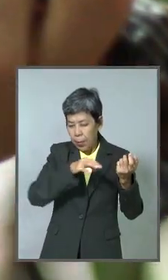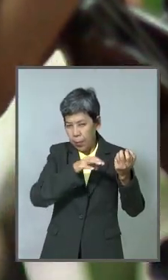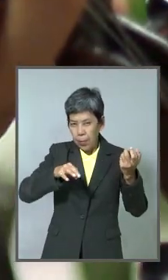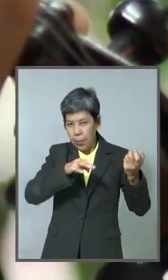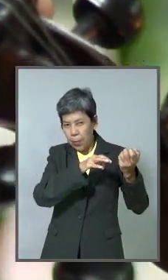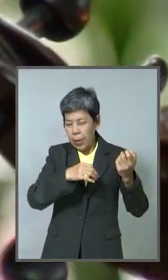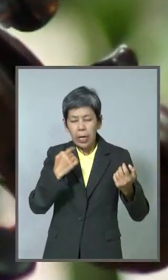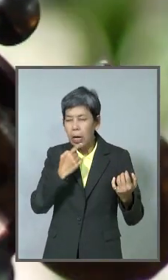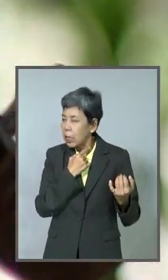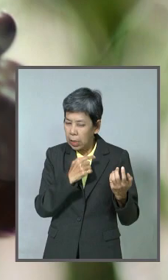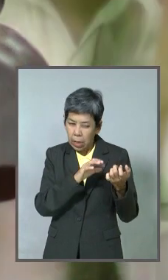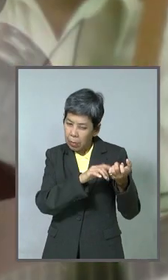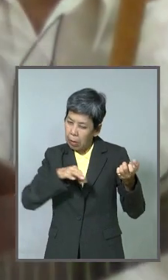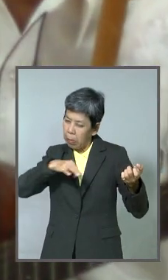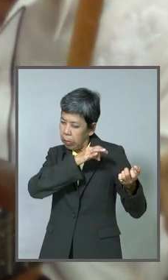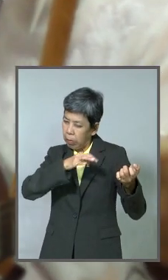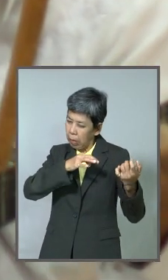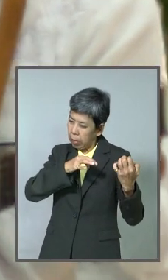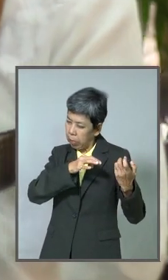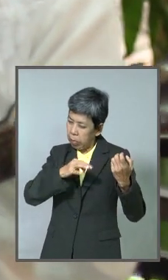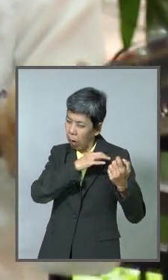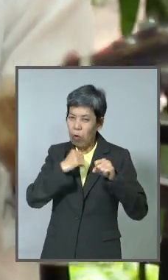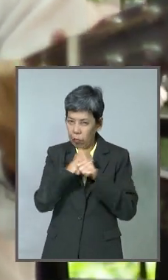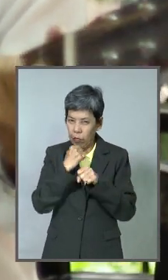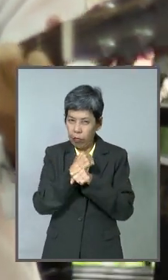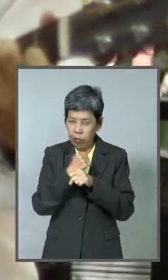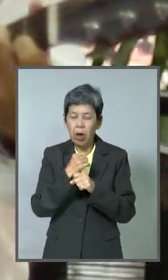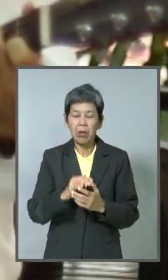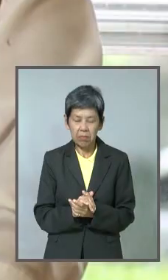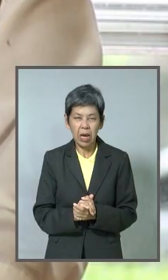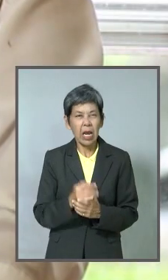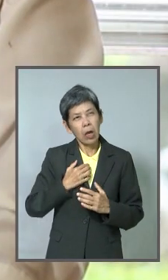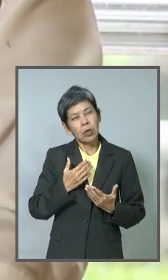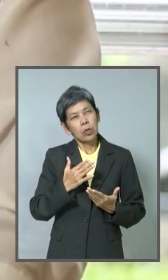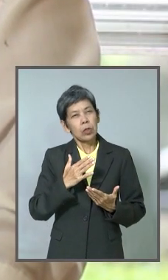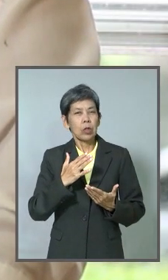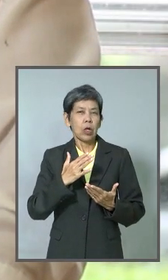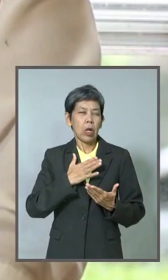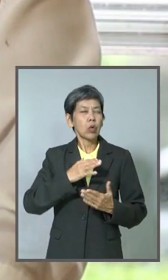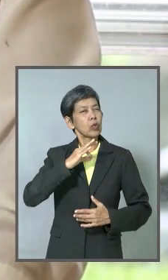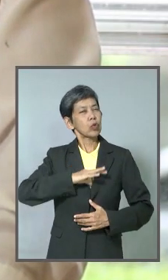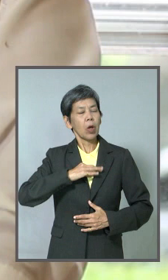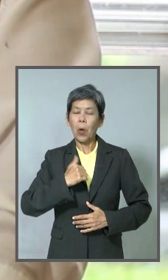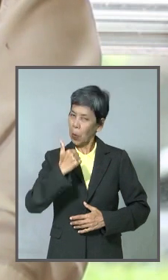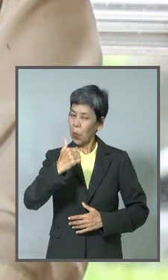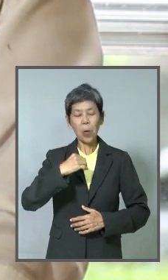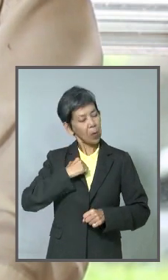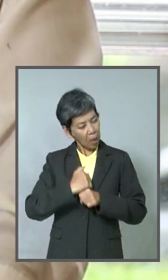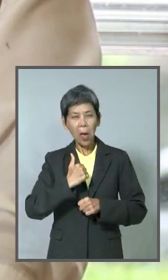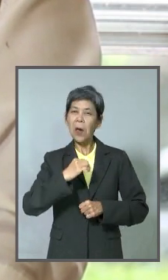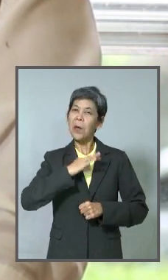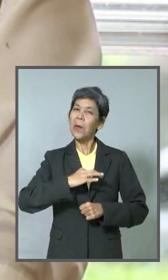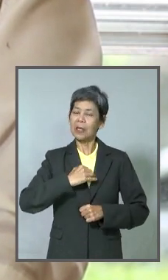ต้องฝึกคุ้นชินคุ้นนิ้วกดให้ถูกต้องครับตอนนี้ฝึกว่าเรารู้สึ